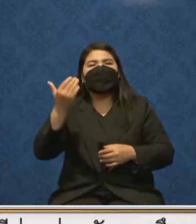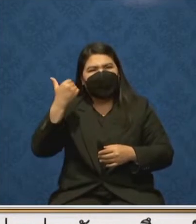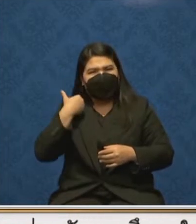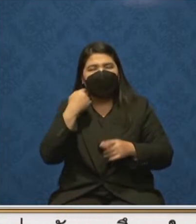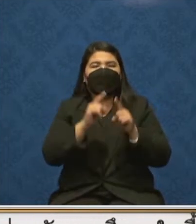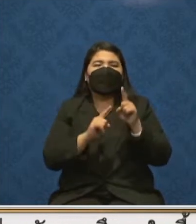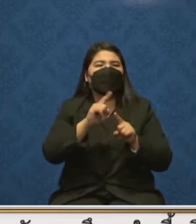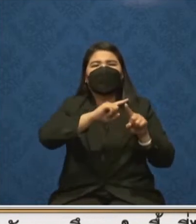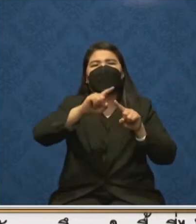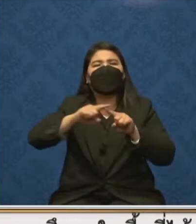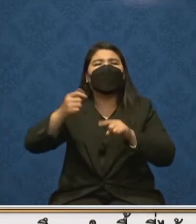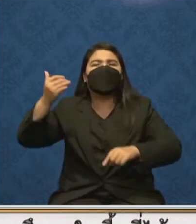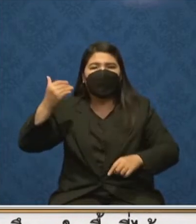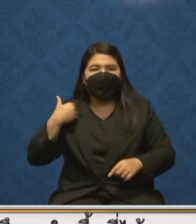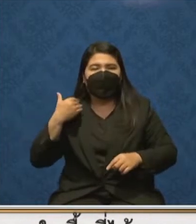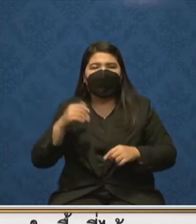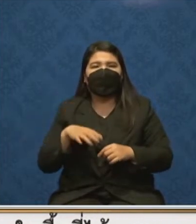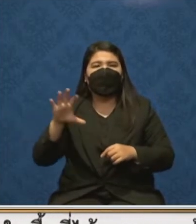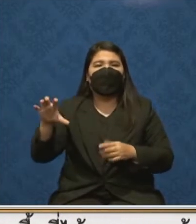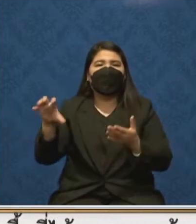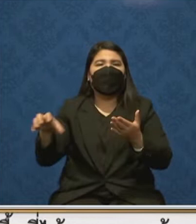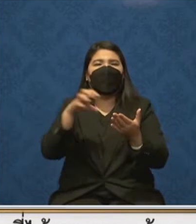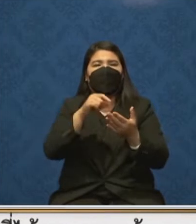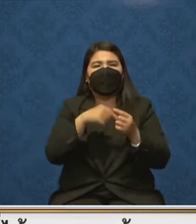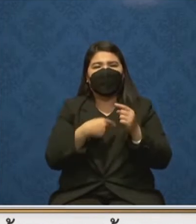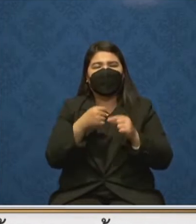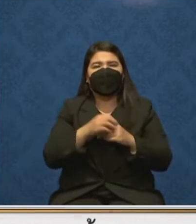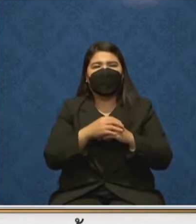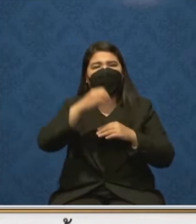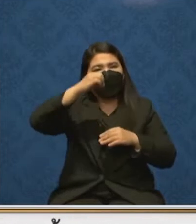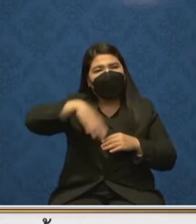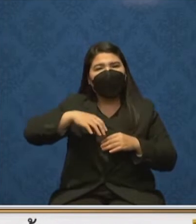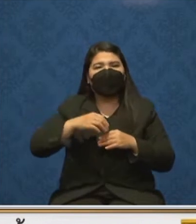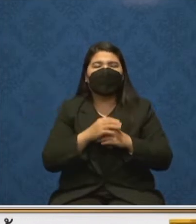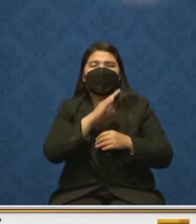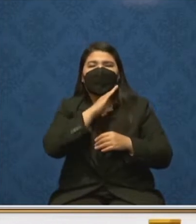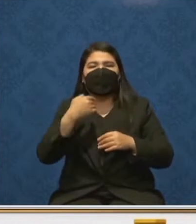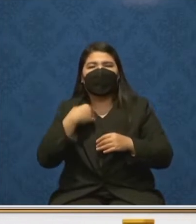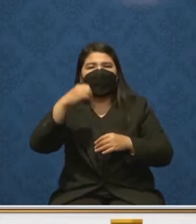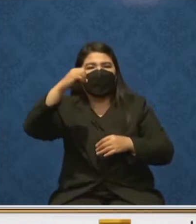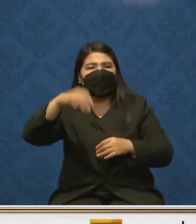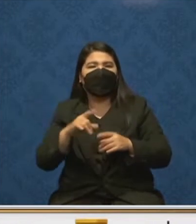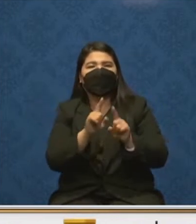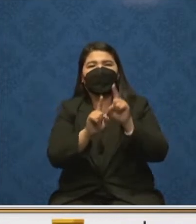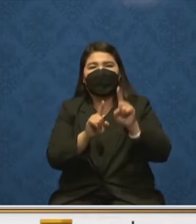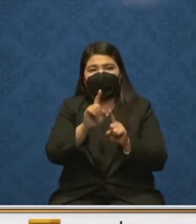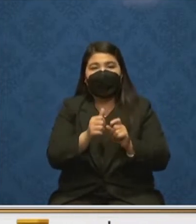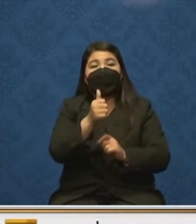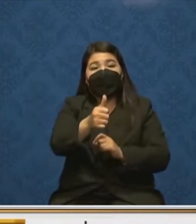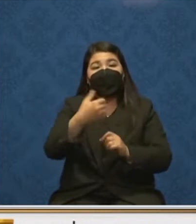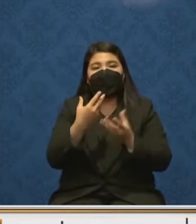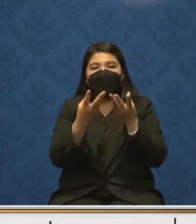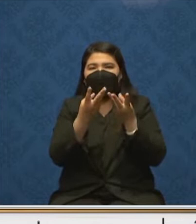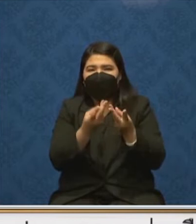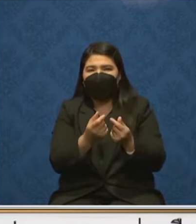ชีวัดนะคเดภชาว่าเอามาแต่ตัวที่มัตกเป้าตัทับอกว่าตัทตกเป้ว Honor คืเป็ตัที่ที่ตัวชีวาดดี มีตัเลข